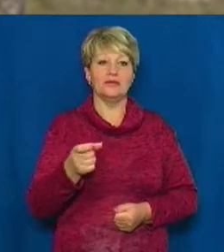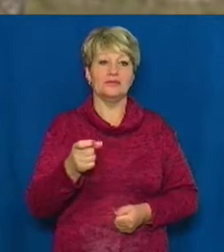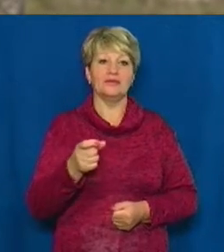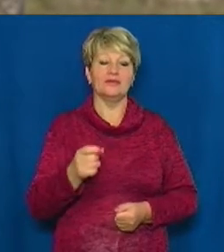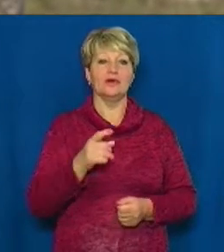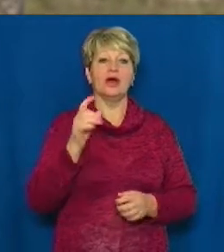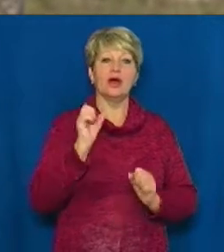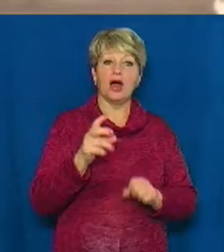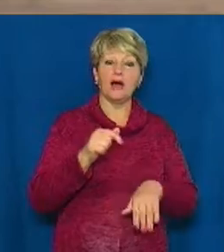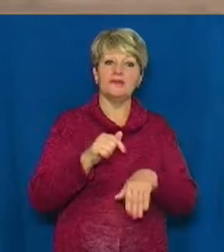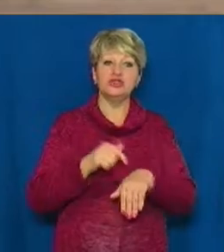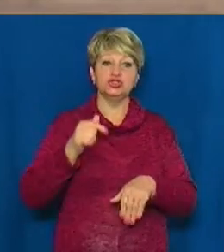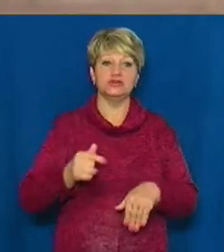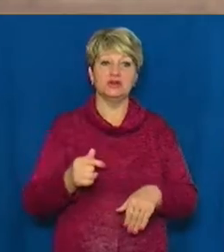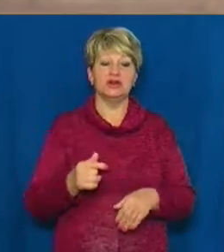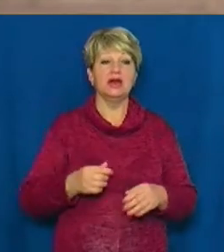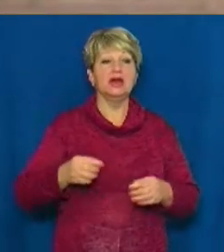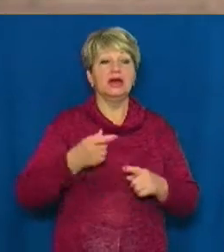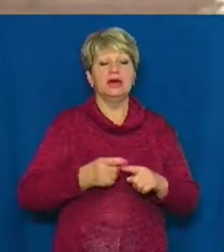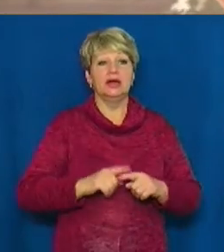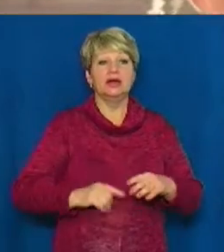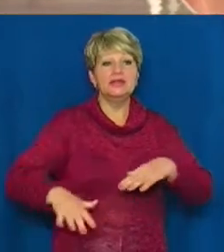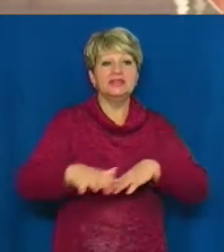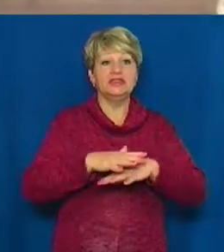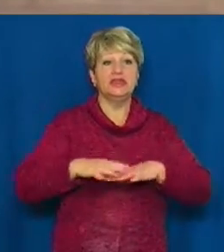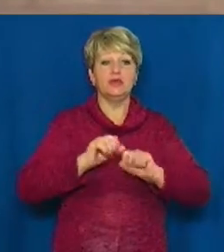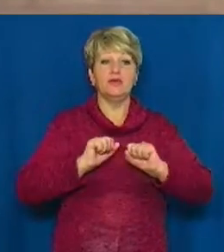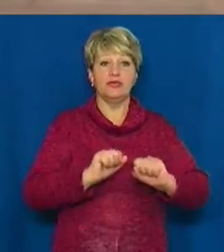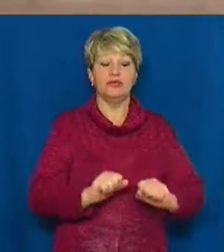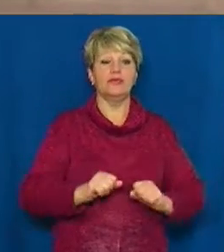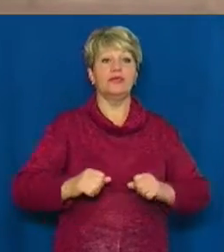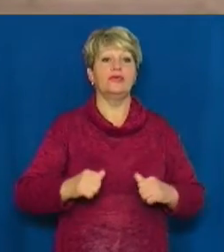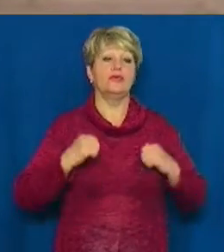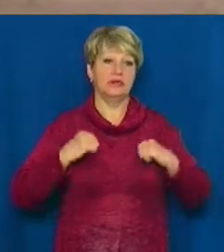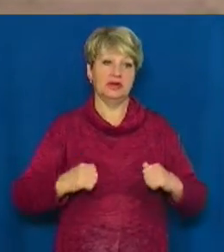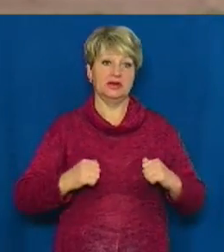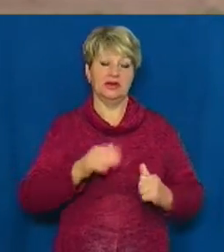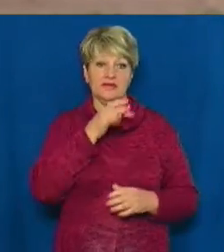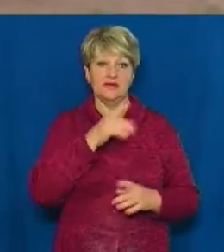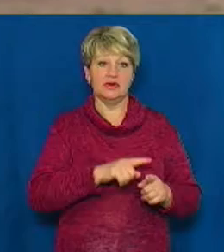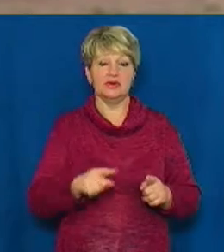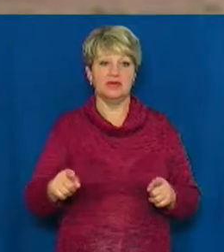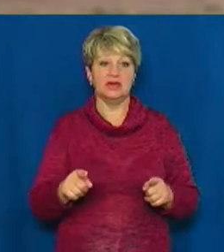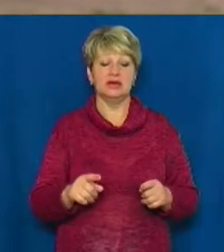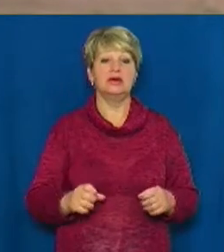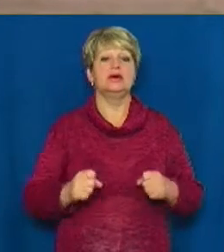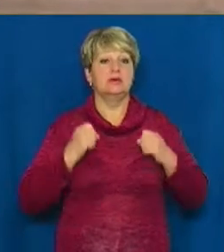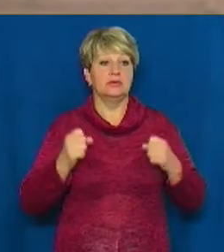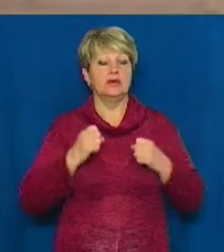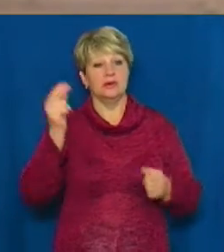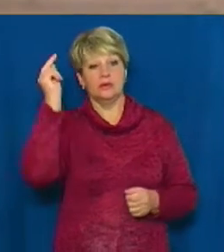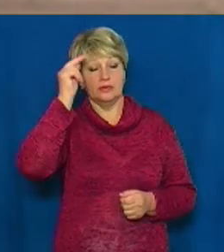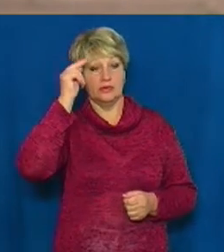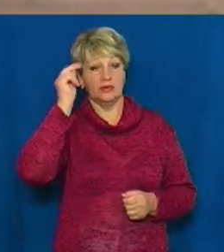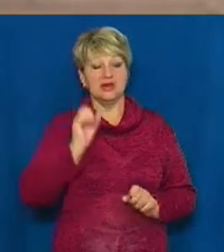ти її відчуваєш в руці. Територіальна оборона в мирний час навчається захищати свій край. У нас і на емблемі